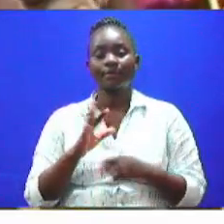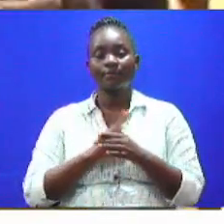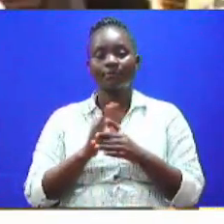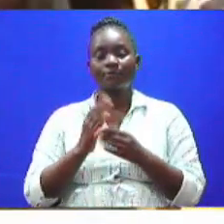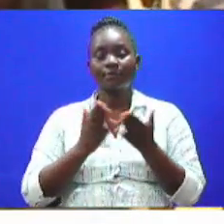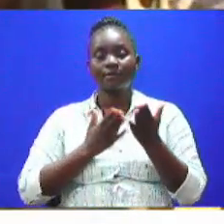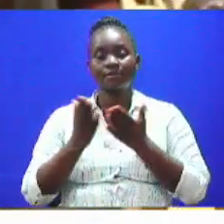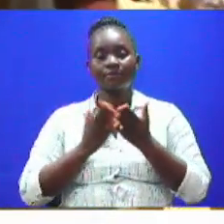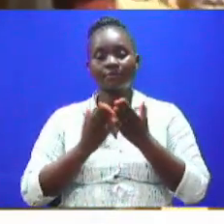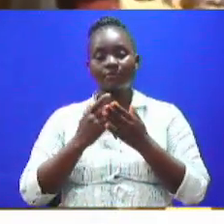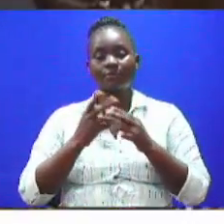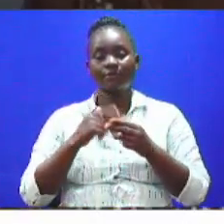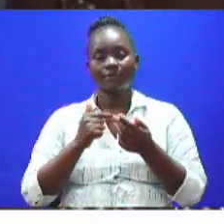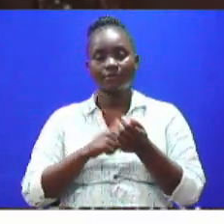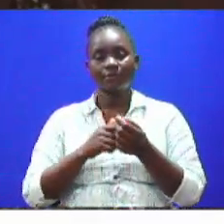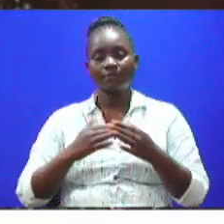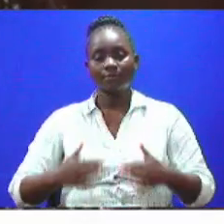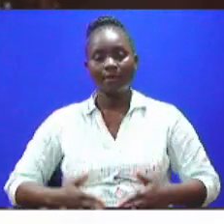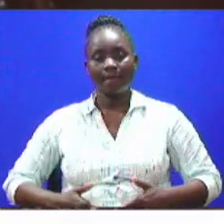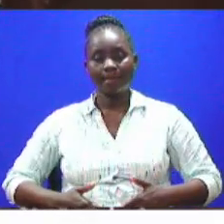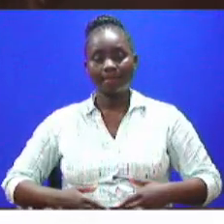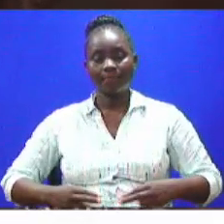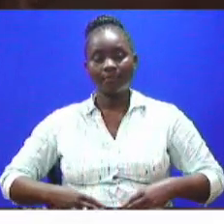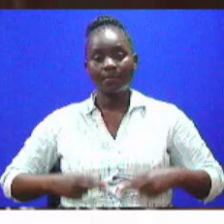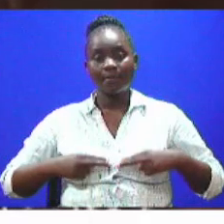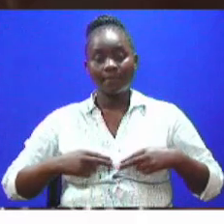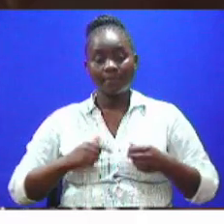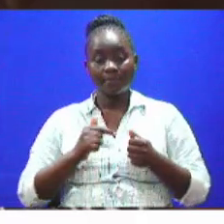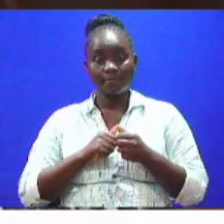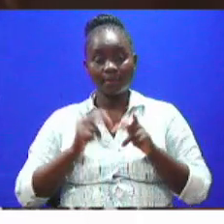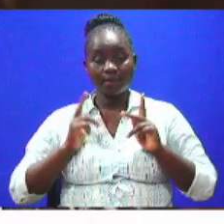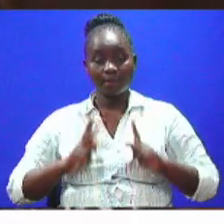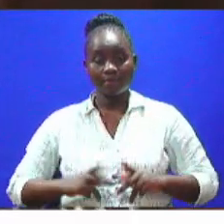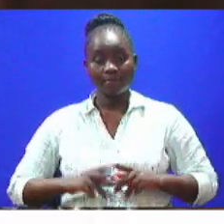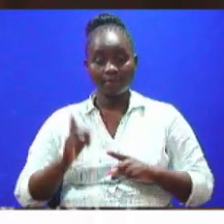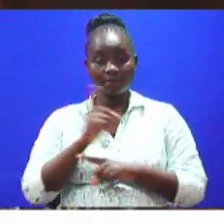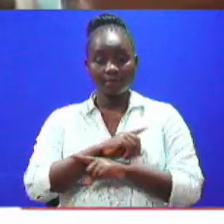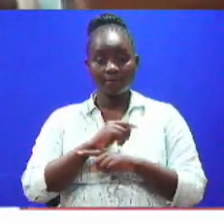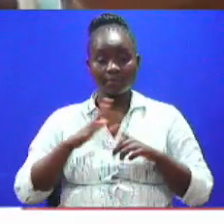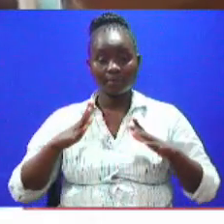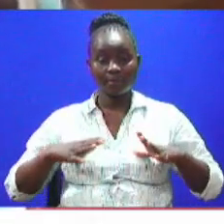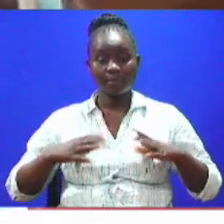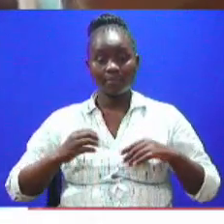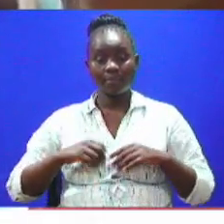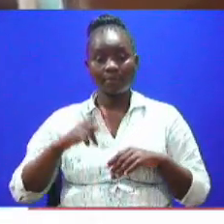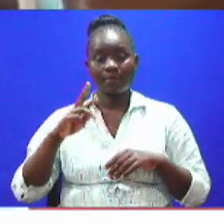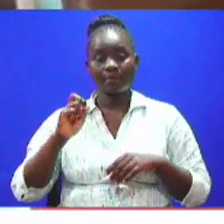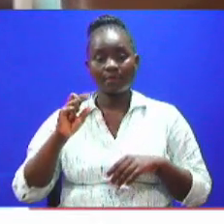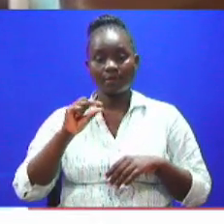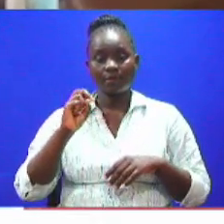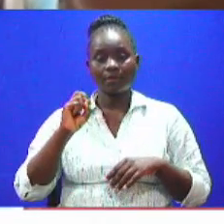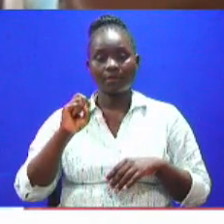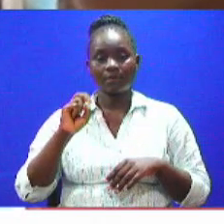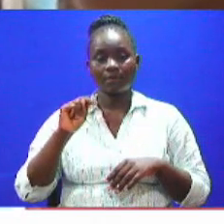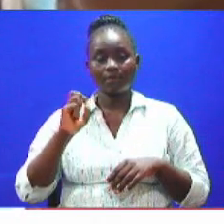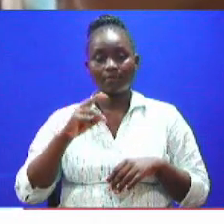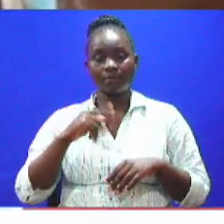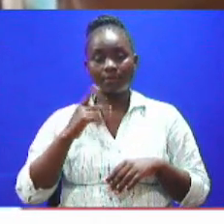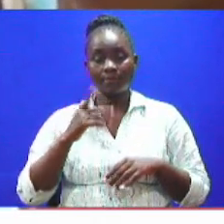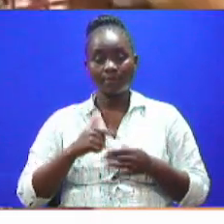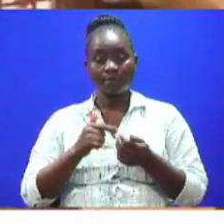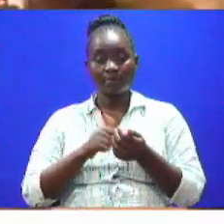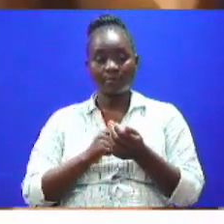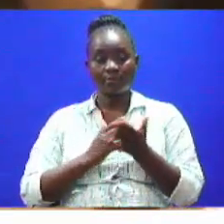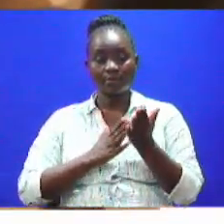obukoreri bobo bwenya angena bantu ni goli tukolia lero abamenye wense moye ligena imeye wadia ibeno banyora obukoreri